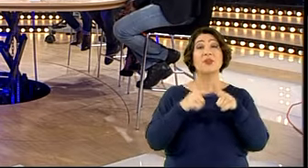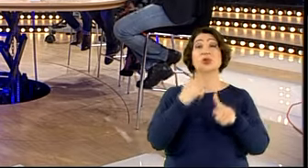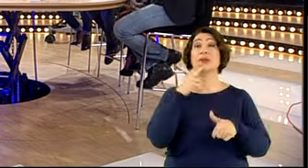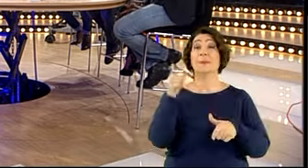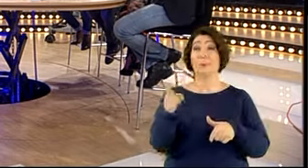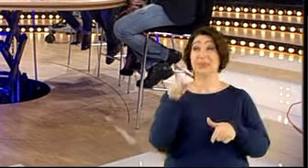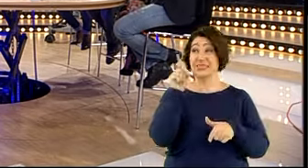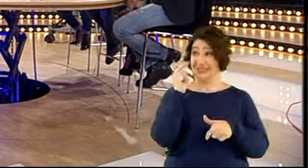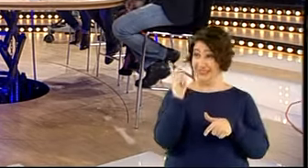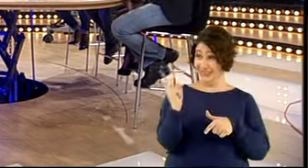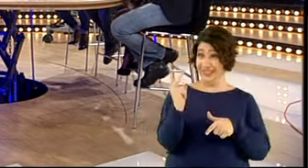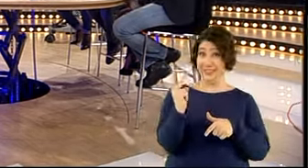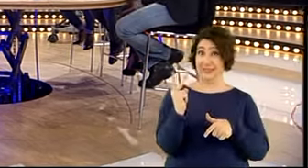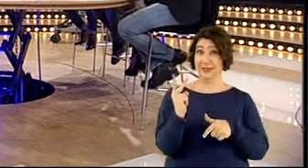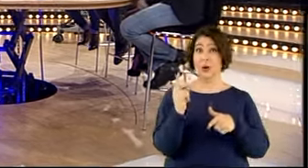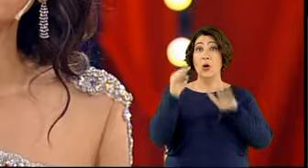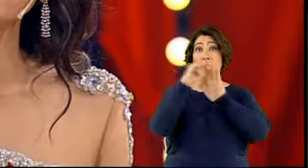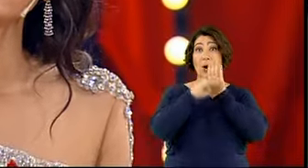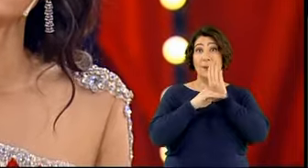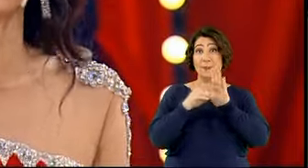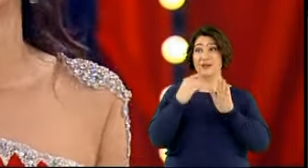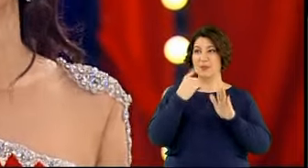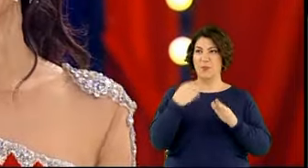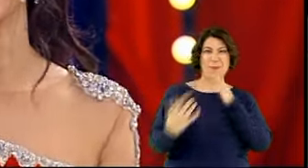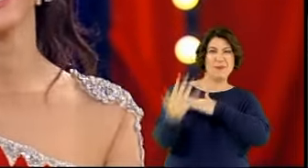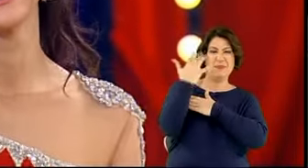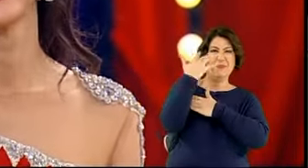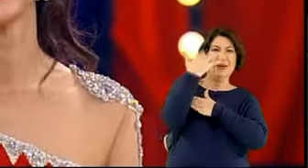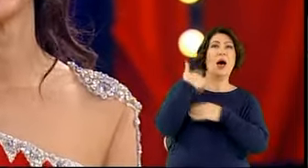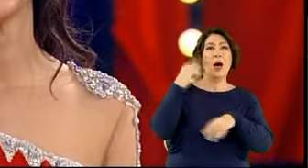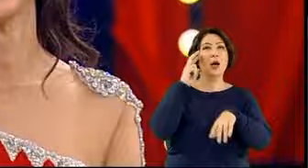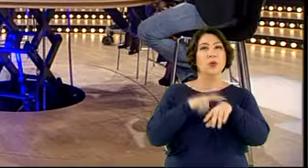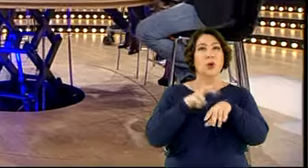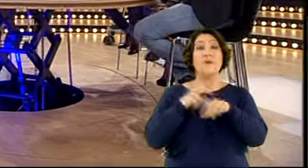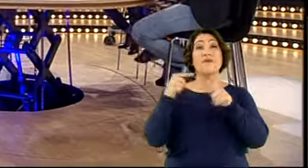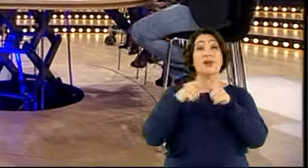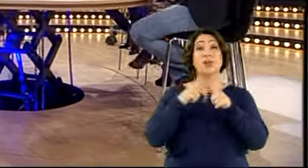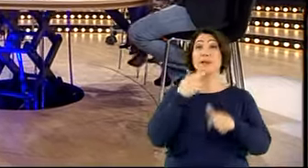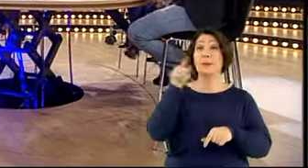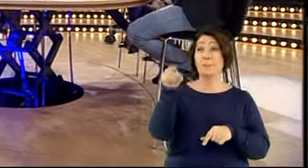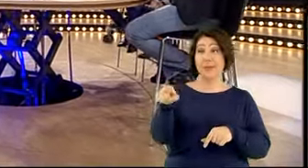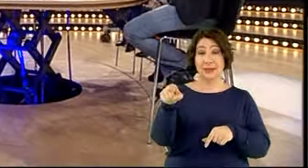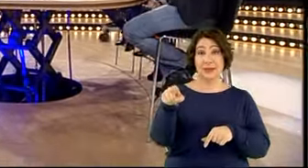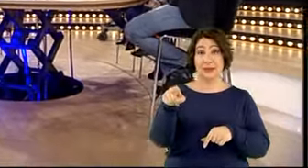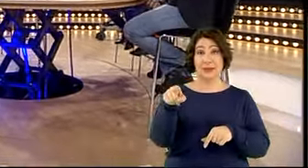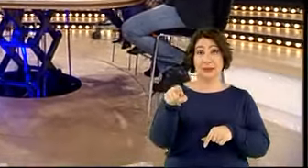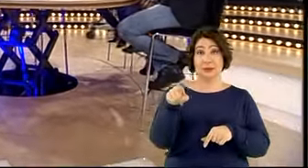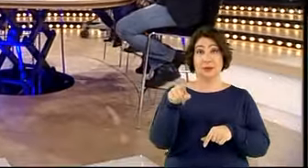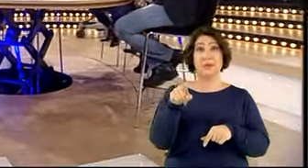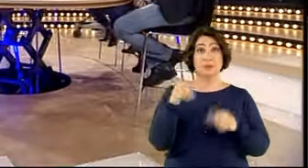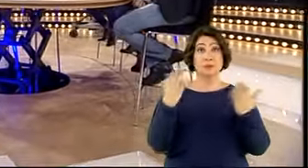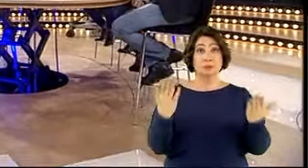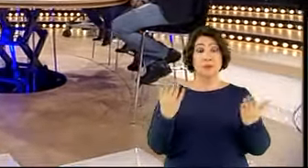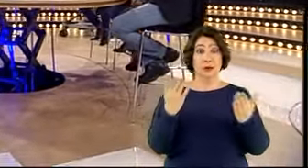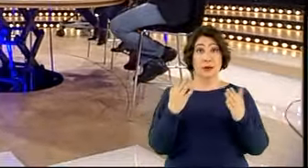Buyur canım. Sizin program başında bana çemkirmenizden hatırlıyorum. Fatoş Hanım'ın TT olmuş kendisi. Tabii ki.